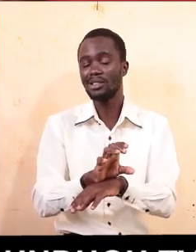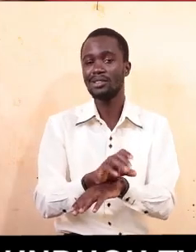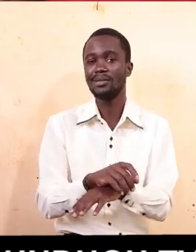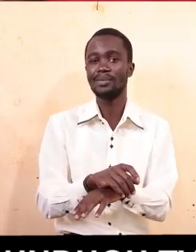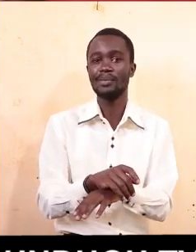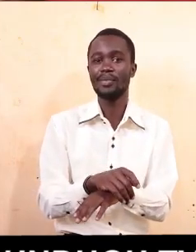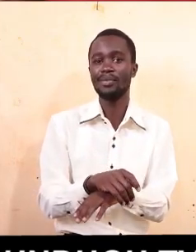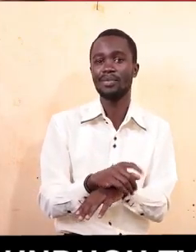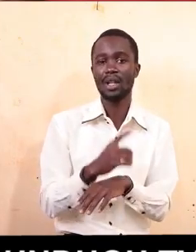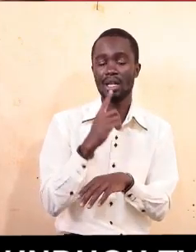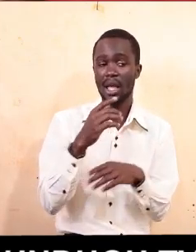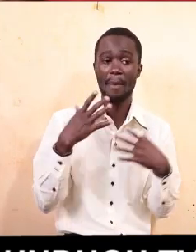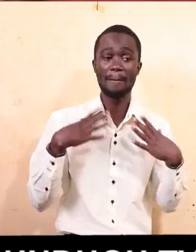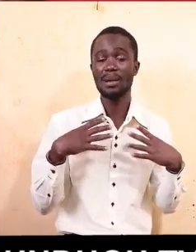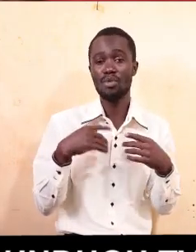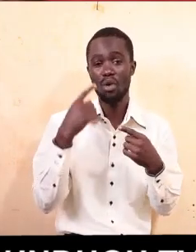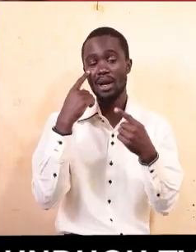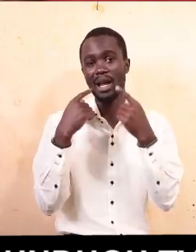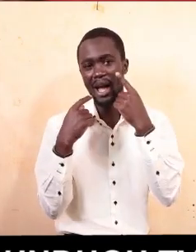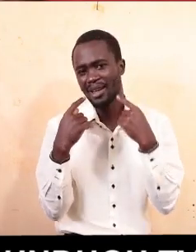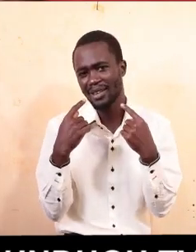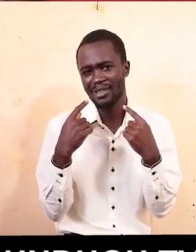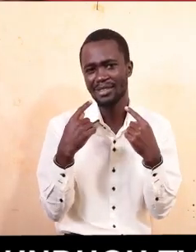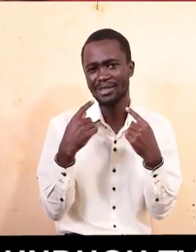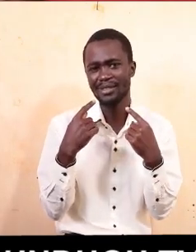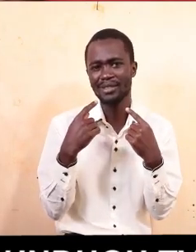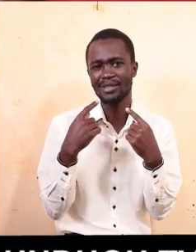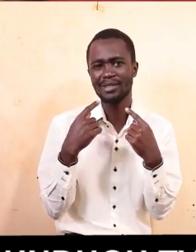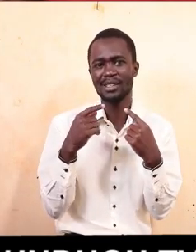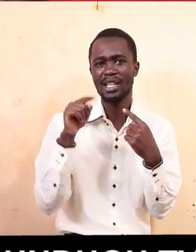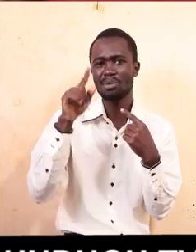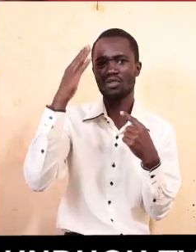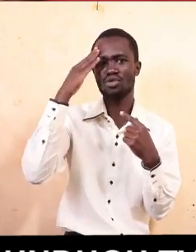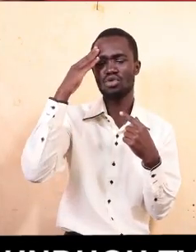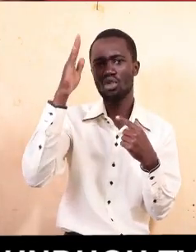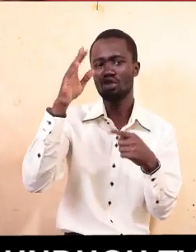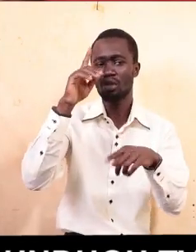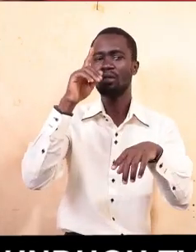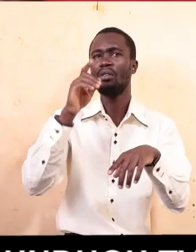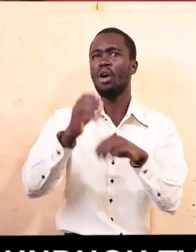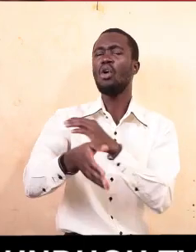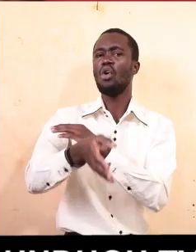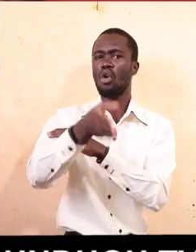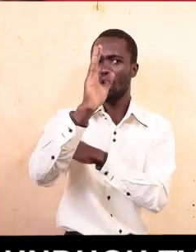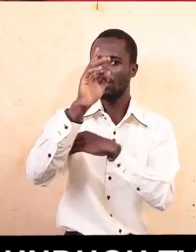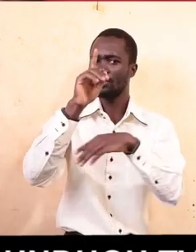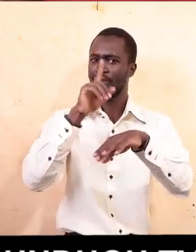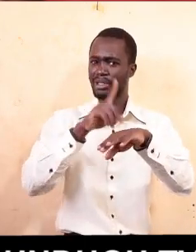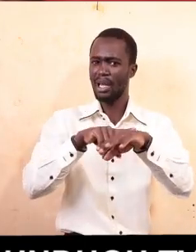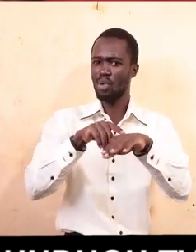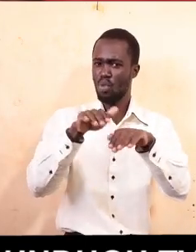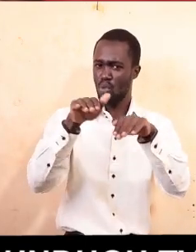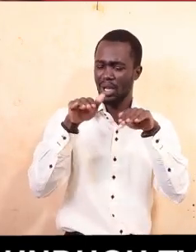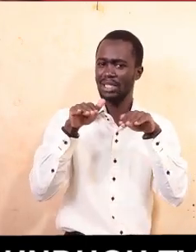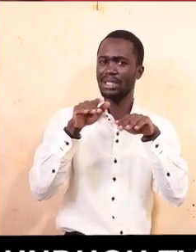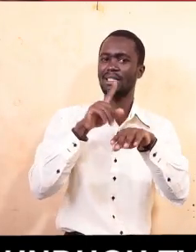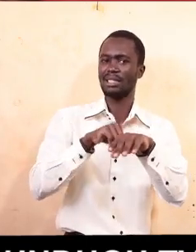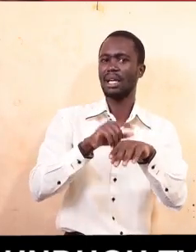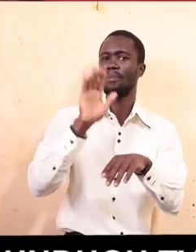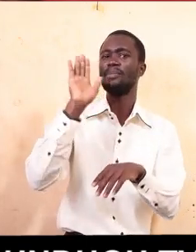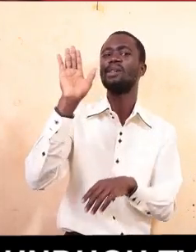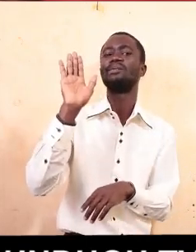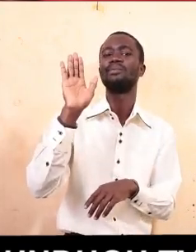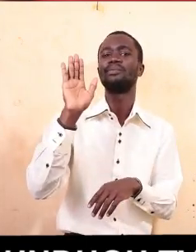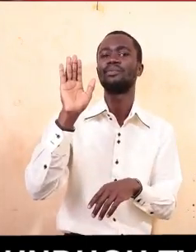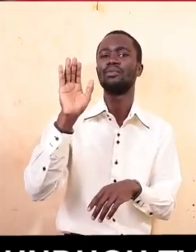Tunafanya watu wanalia, wanasema hawajui Mungu ana time, anangojea tu wakati wake